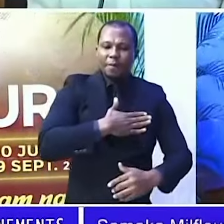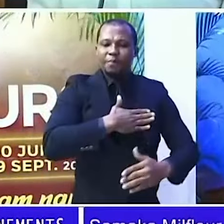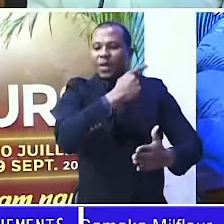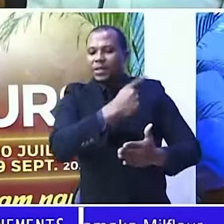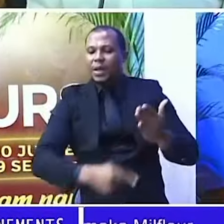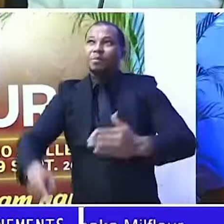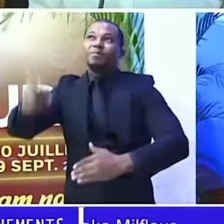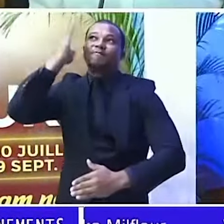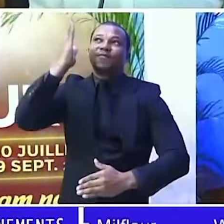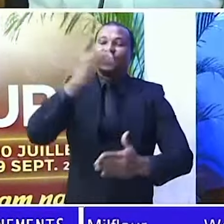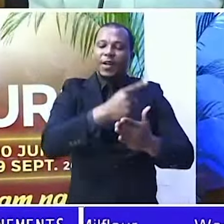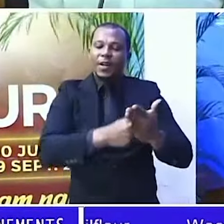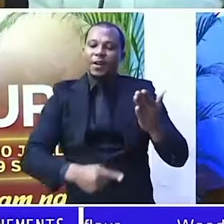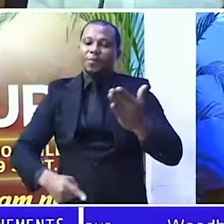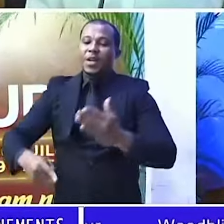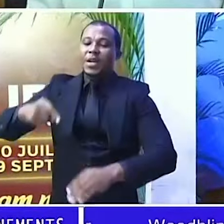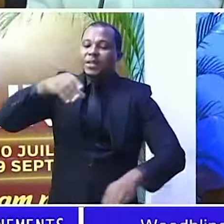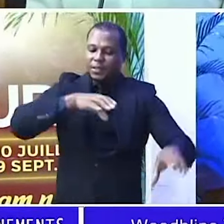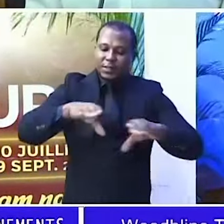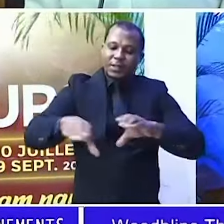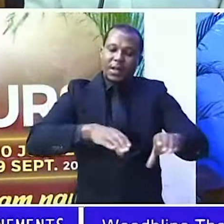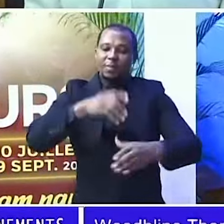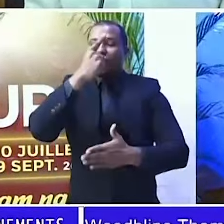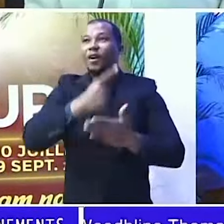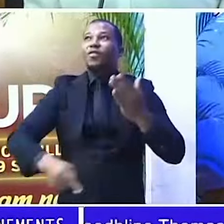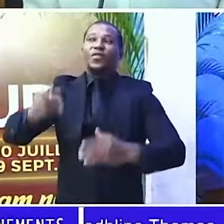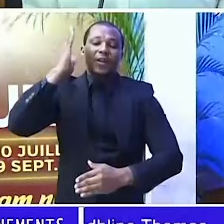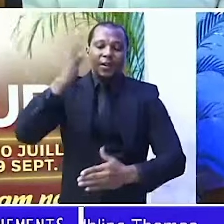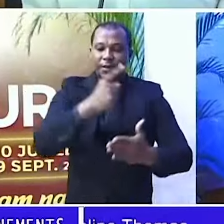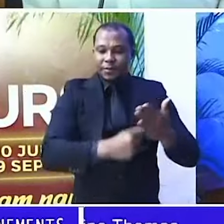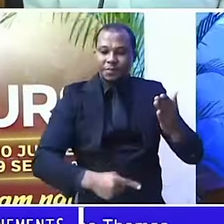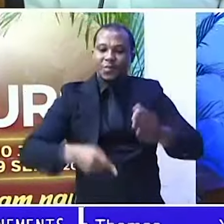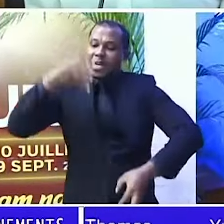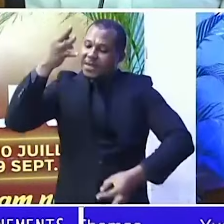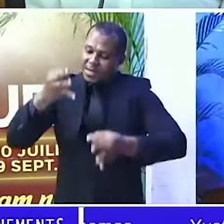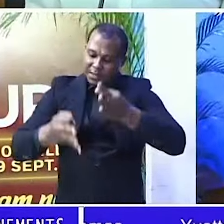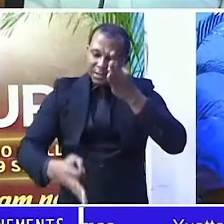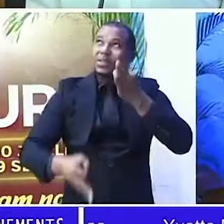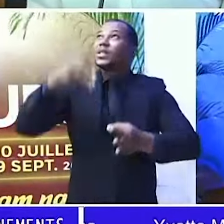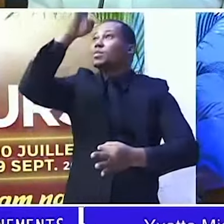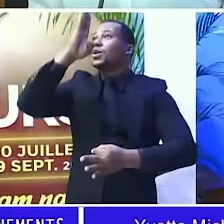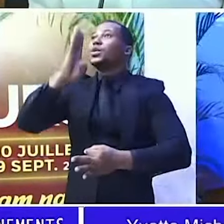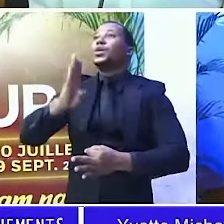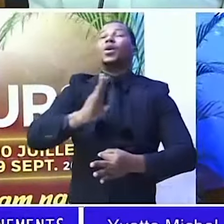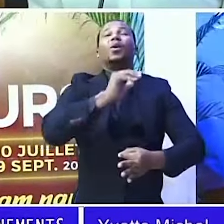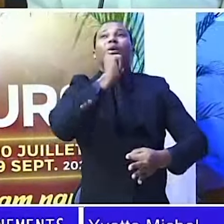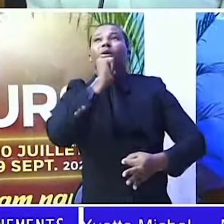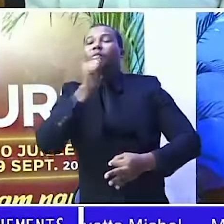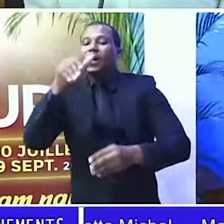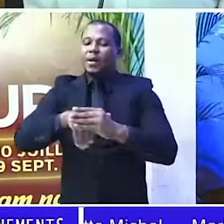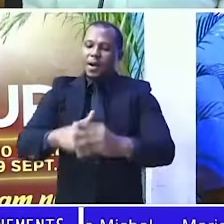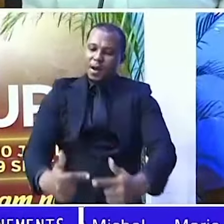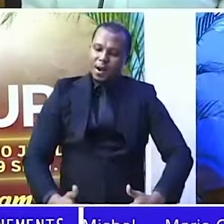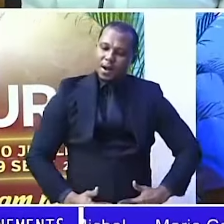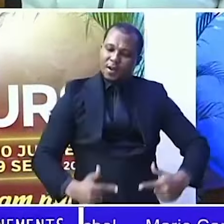Qui ça t'a fait? Qui ça t'a fait? Si bon Dieu, si bon Dieu, pas